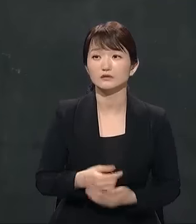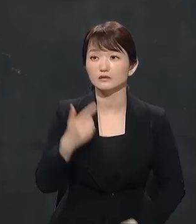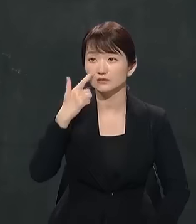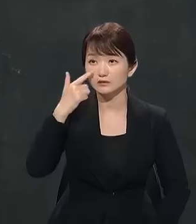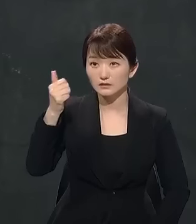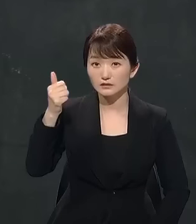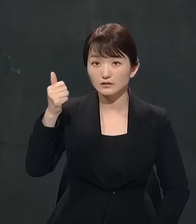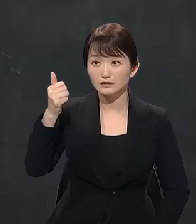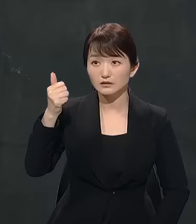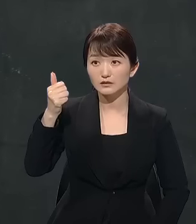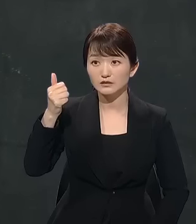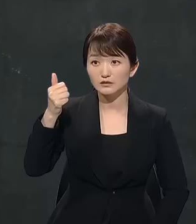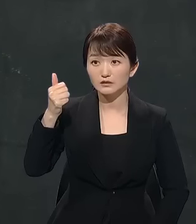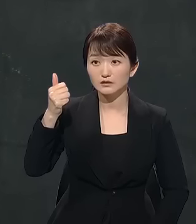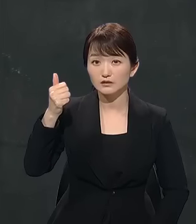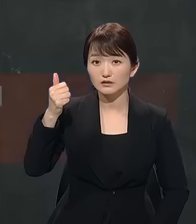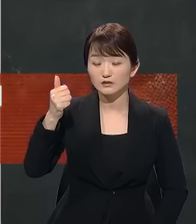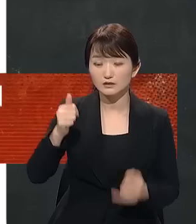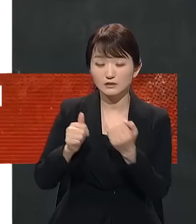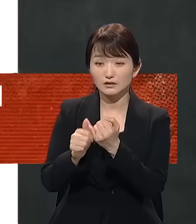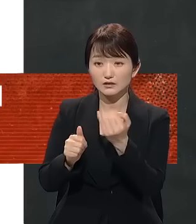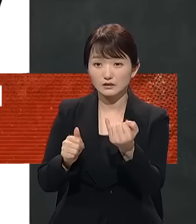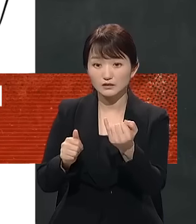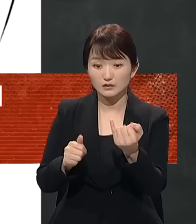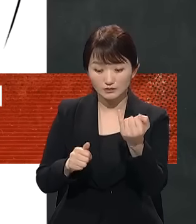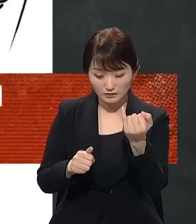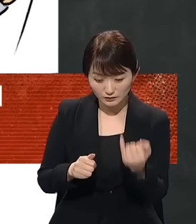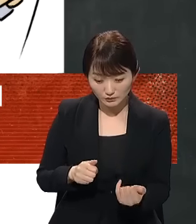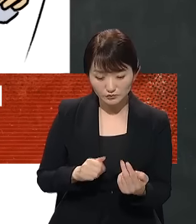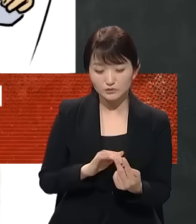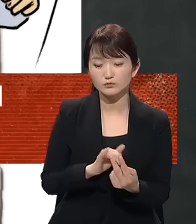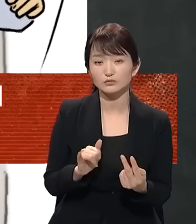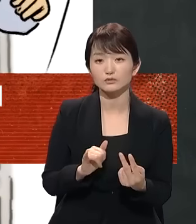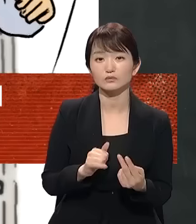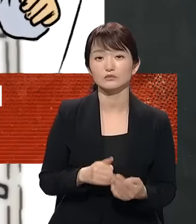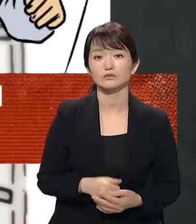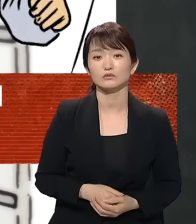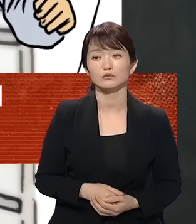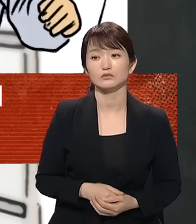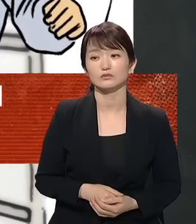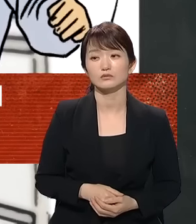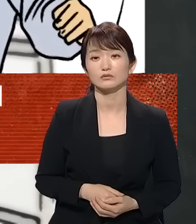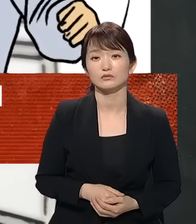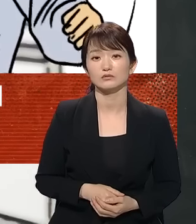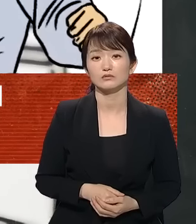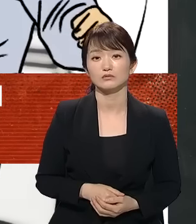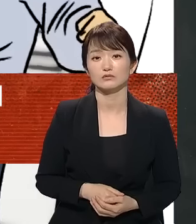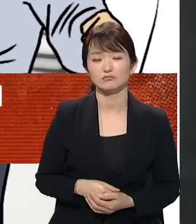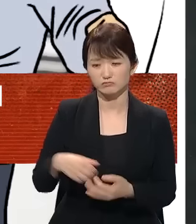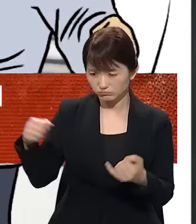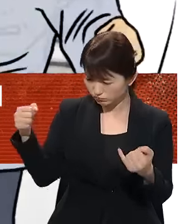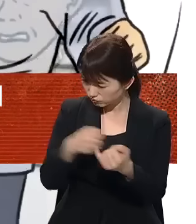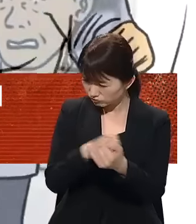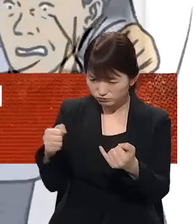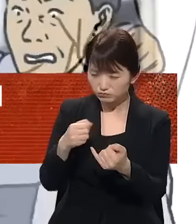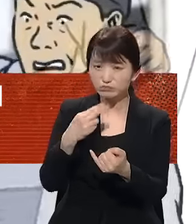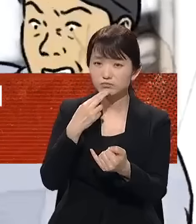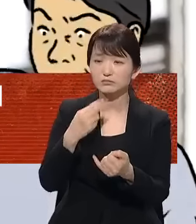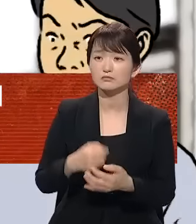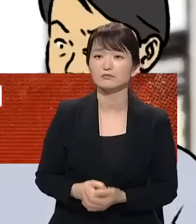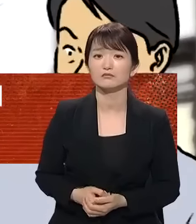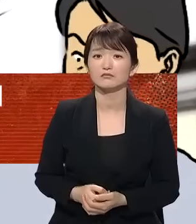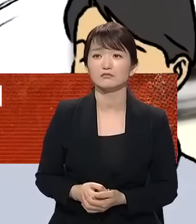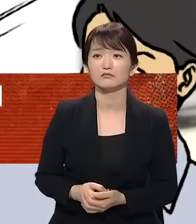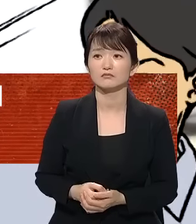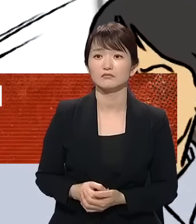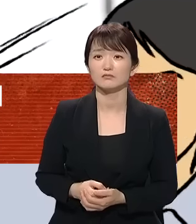아버지가 그 자신의 아내와 그리고 여동생이 또 둘이 있대요. 그분들한테는 폭행도 한 번도 안 하고요. 다른